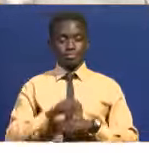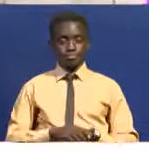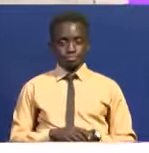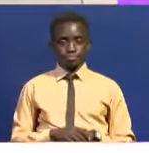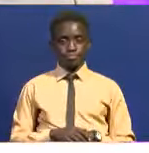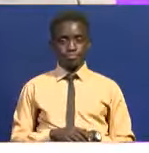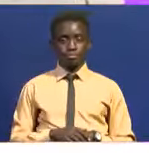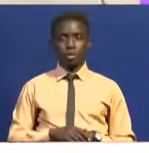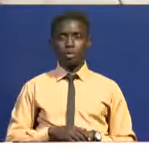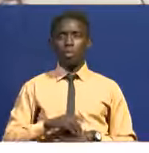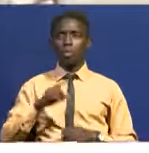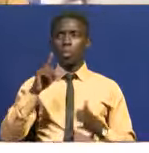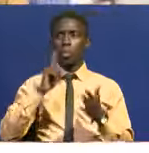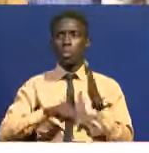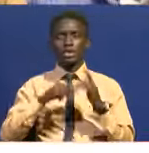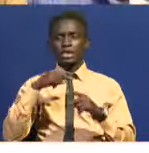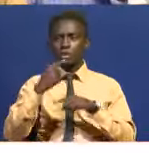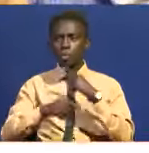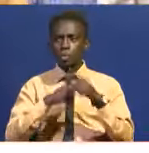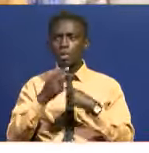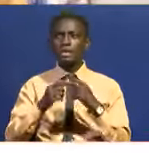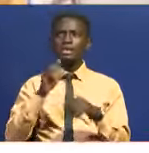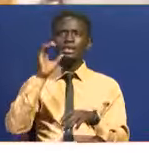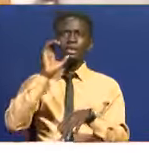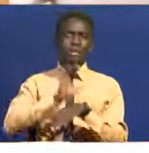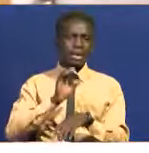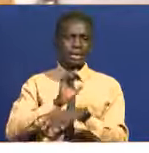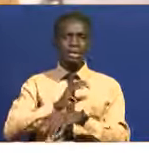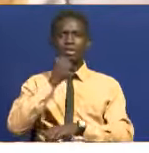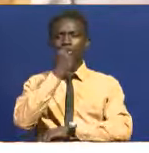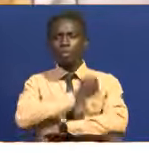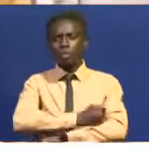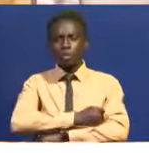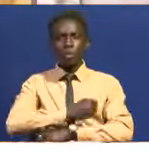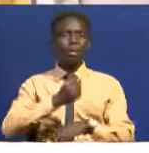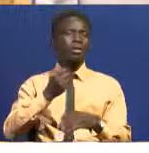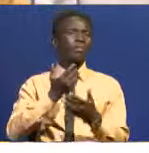Iwe ni nchi, iwe ni shule, iwe ni kanisa, iwe ni boma,